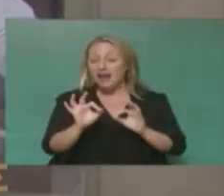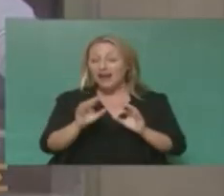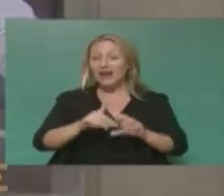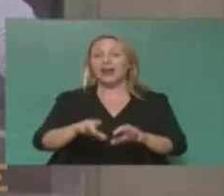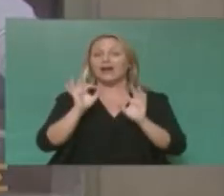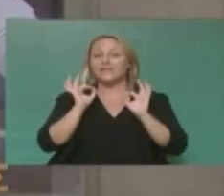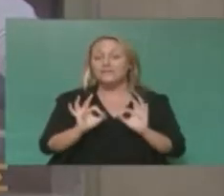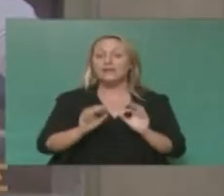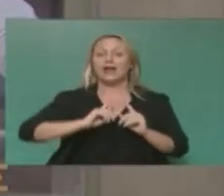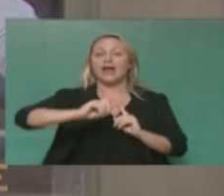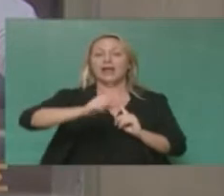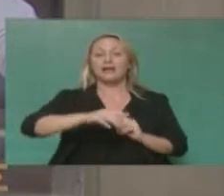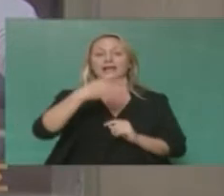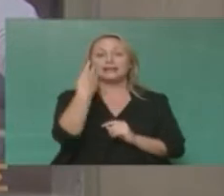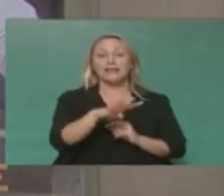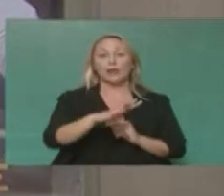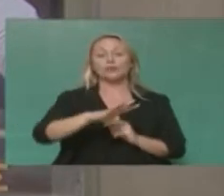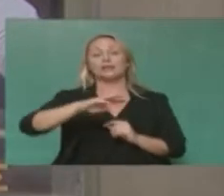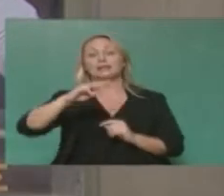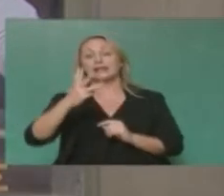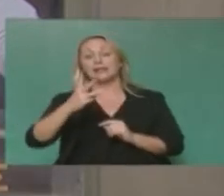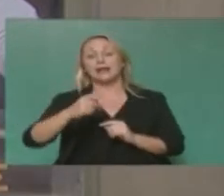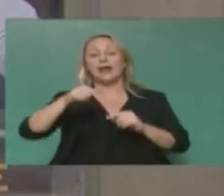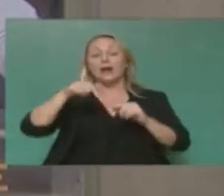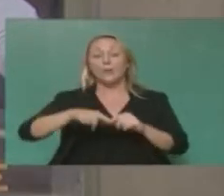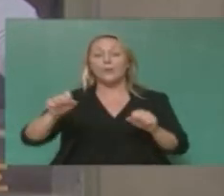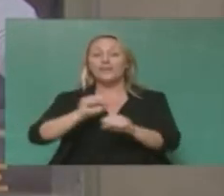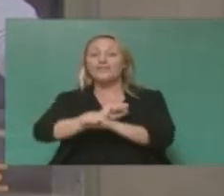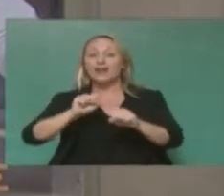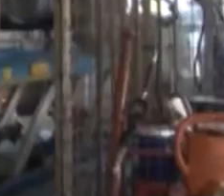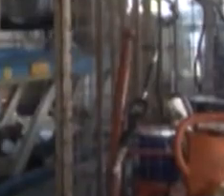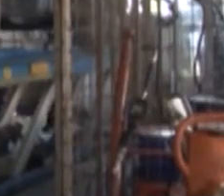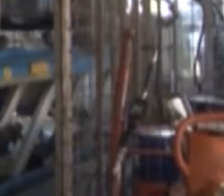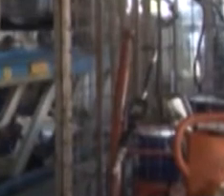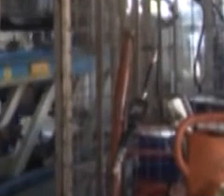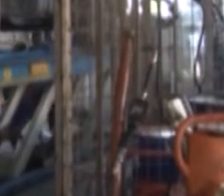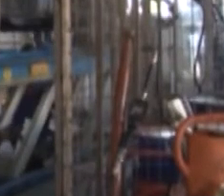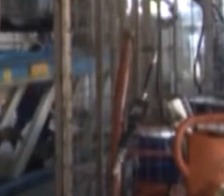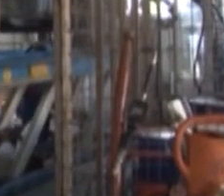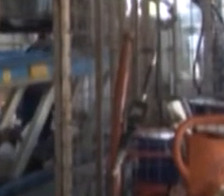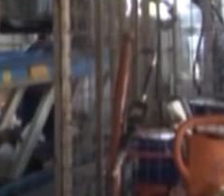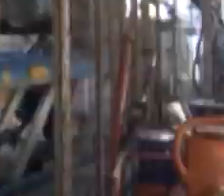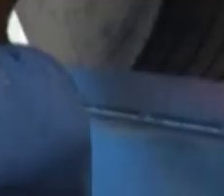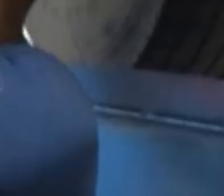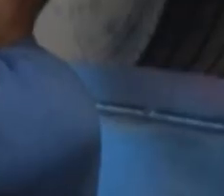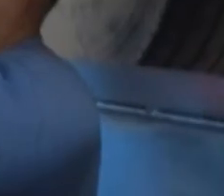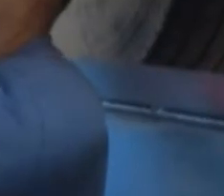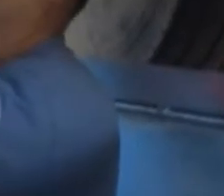Ενεργά οχήματα είναι 403, ενεργά οχήματα με βλάβη 147, διαθέσιμα οχήματα 256.